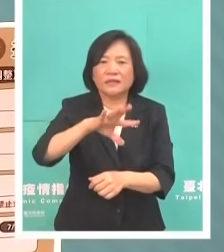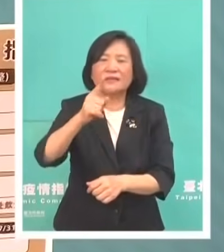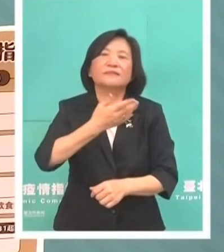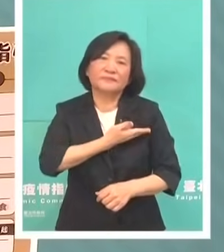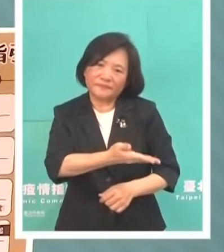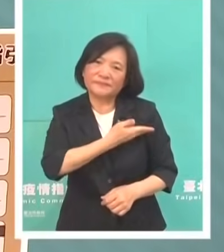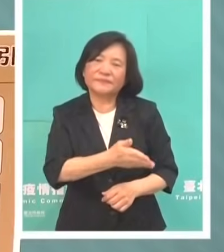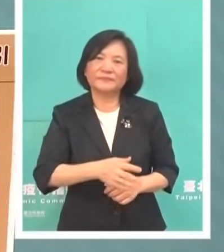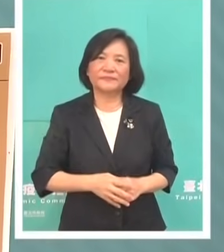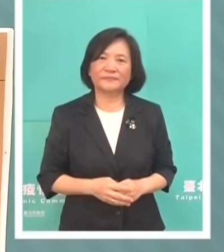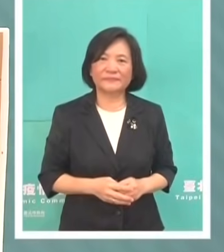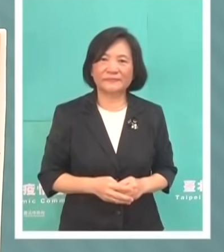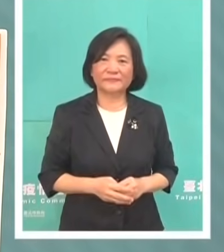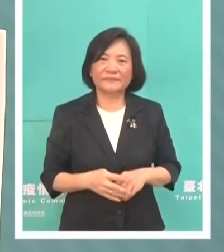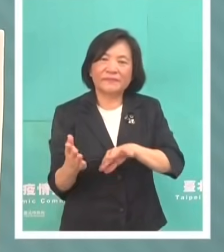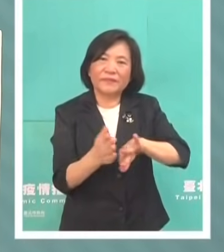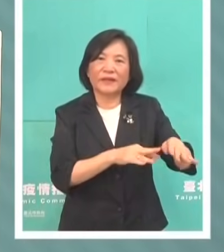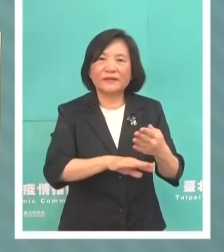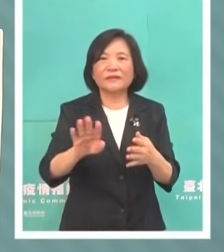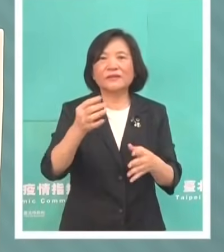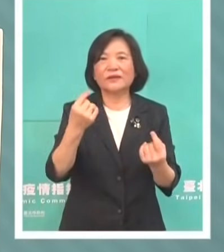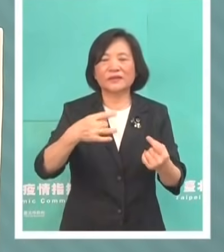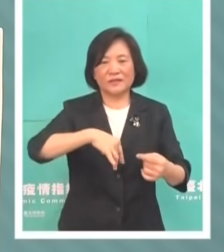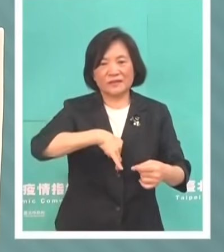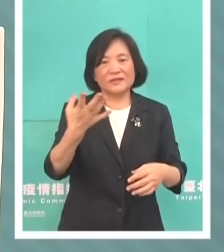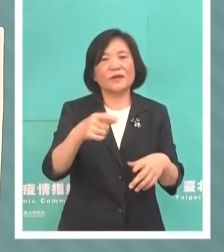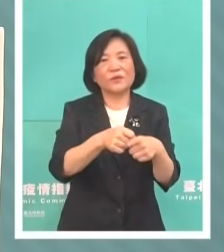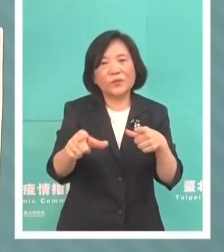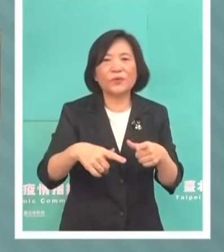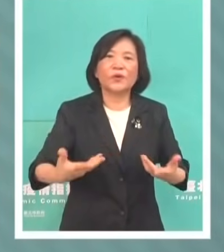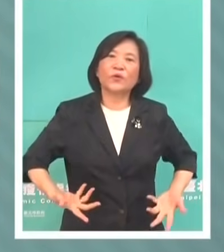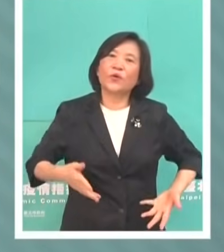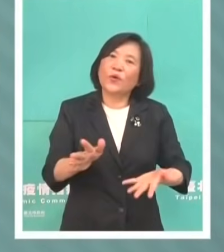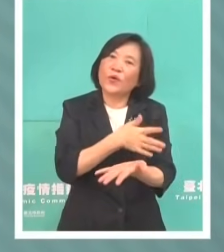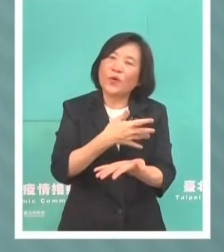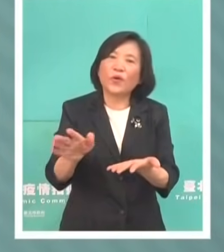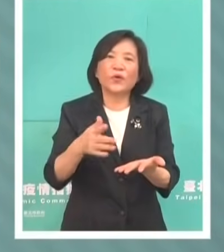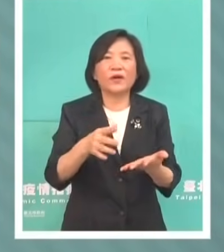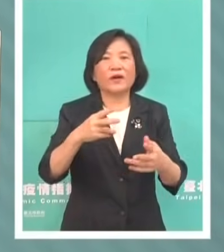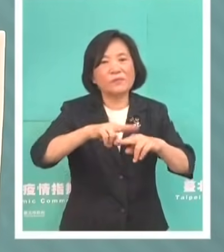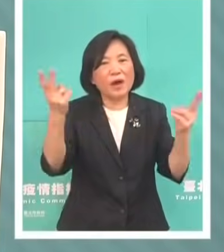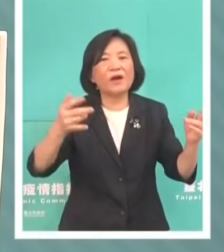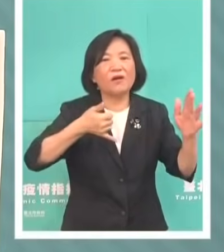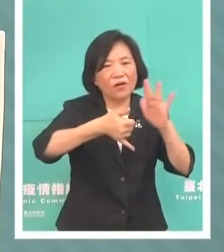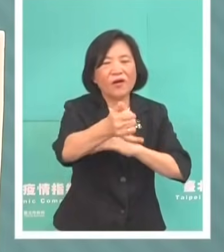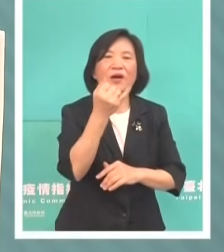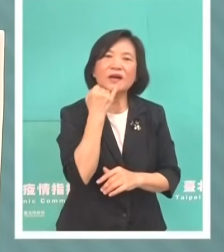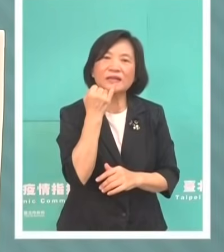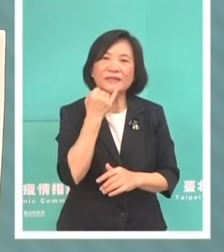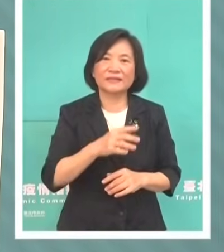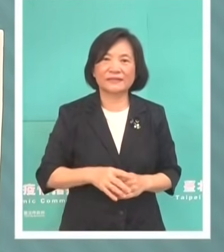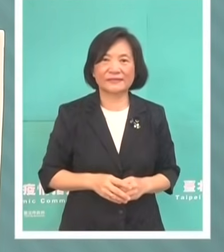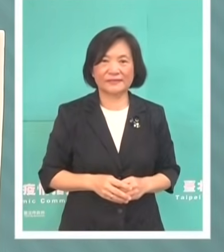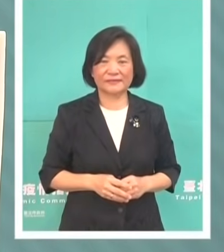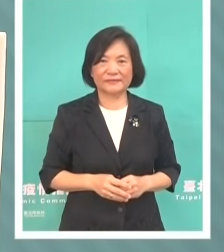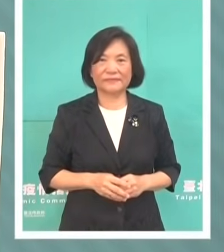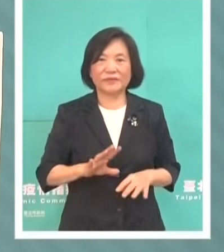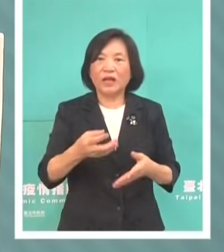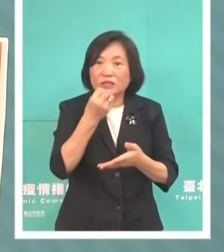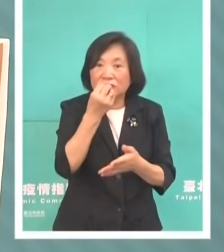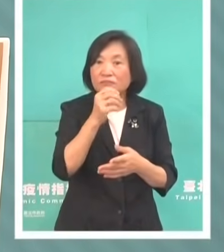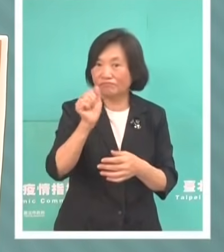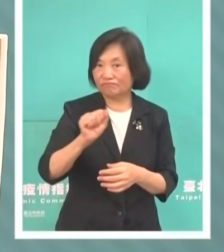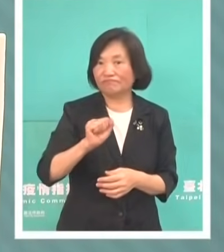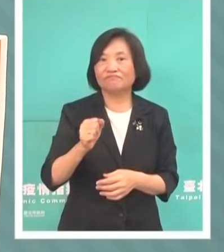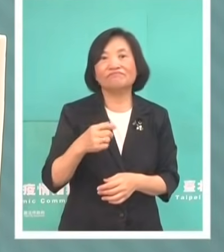那其他这种什么关渡自然公园啊、休闲农场都开放入场了不过。还是禁止饮食的